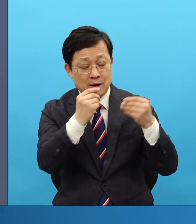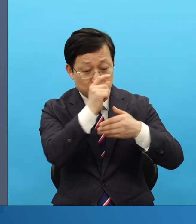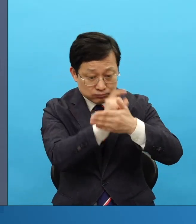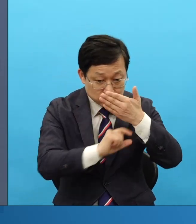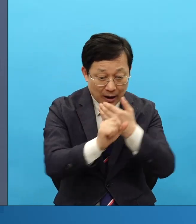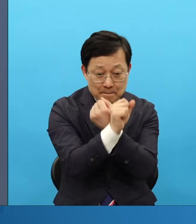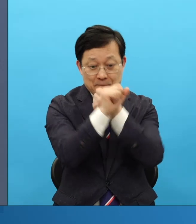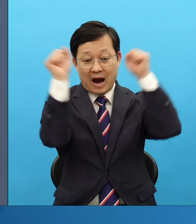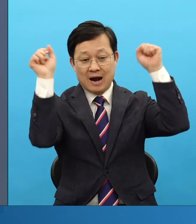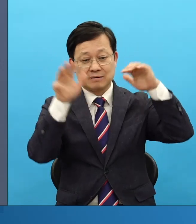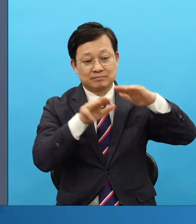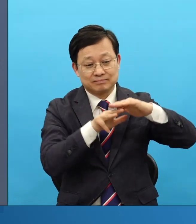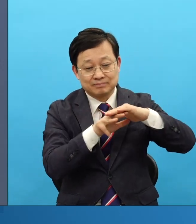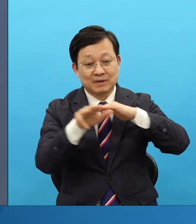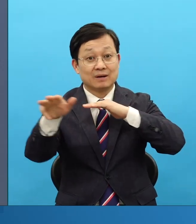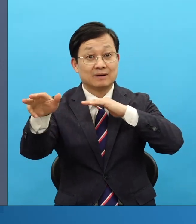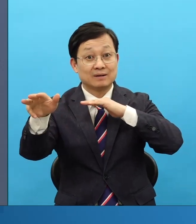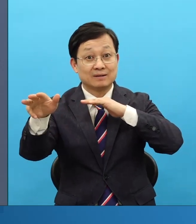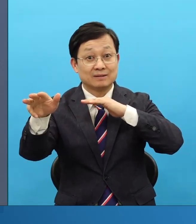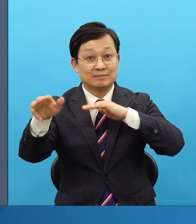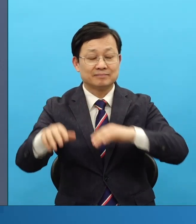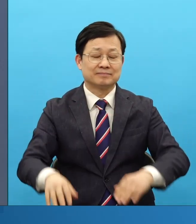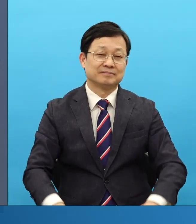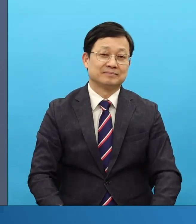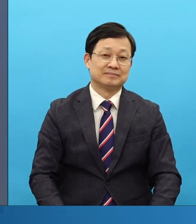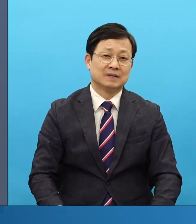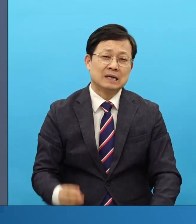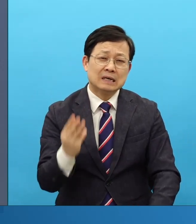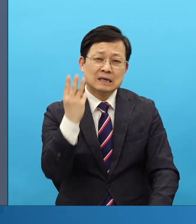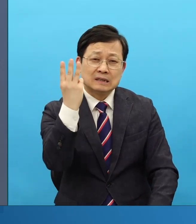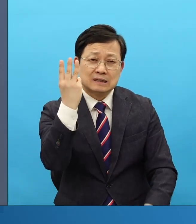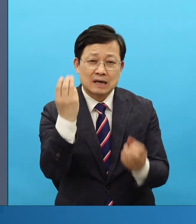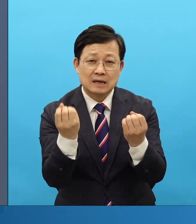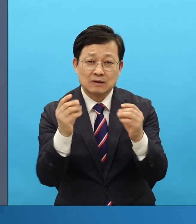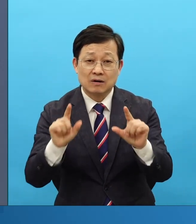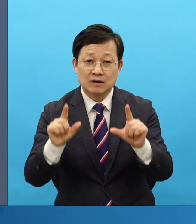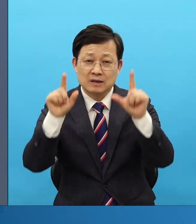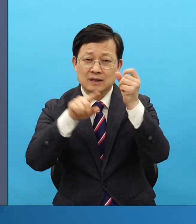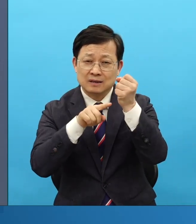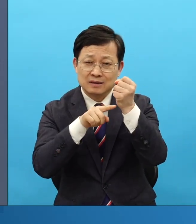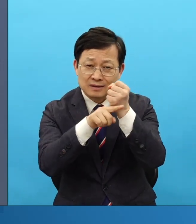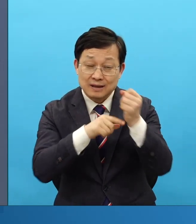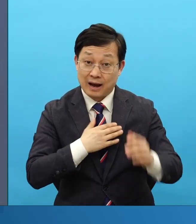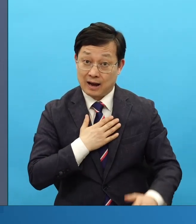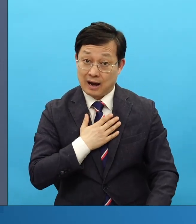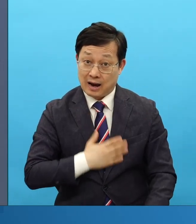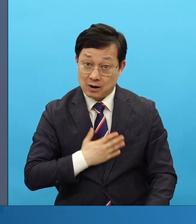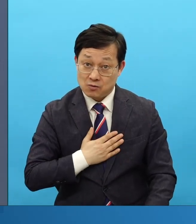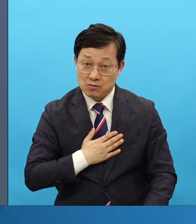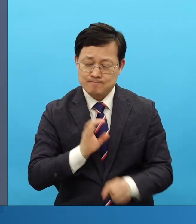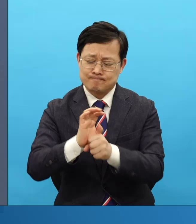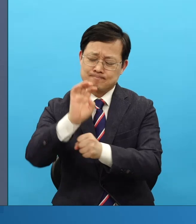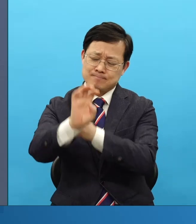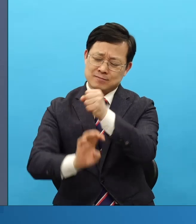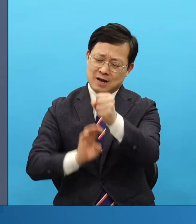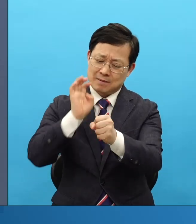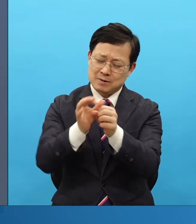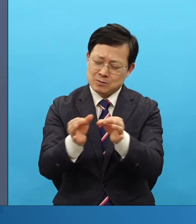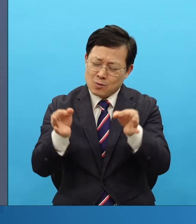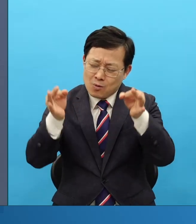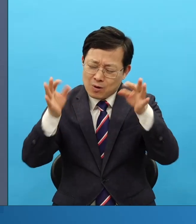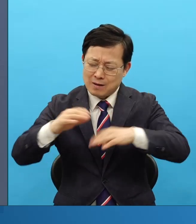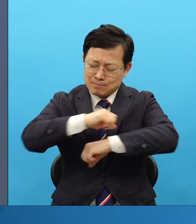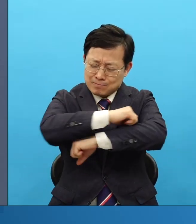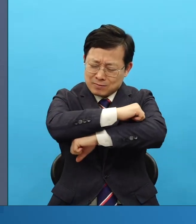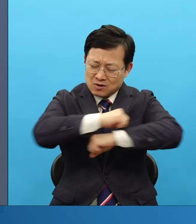come out from Egypt. 이 세 절기의 의미를 알고 40년 동안의 어려운 광야를요